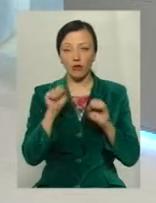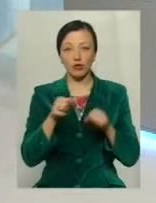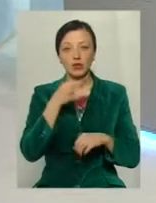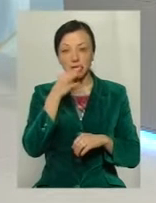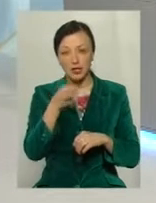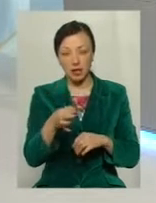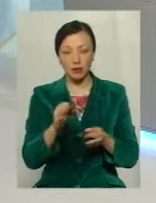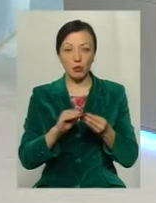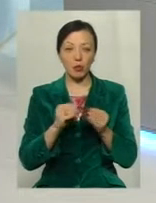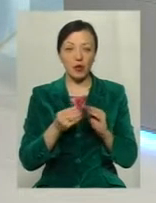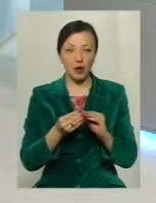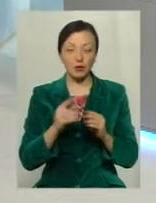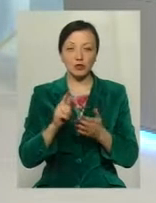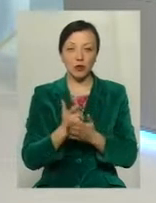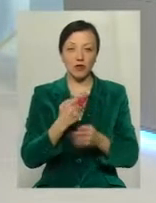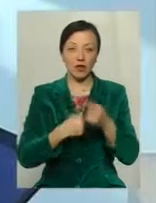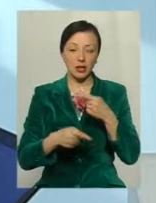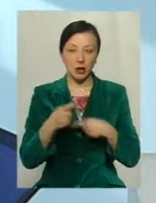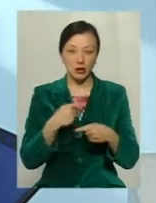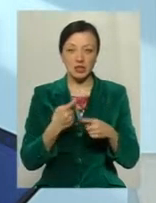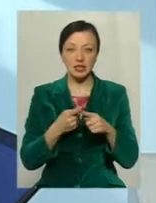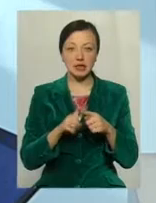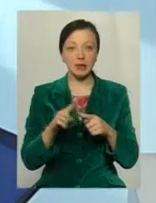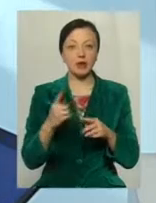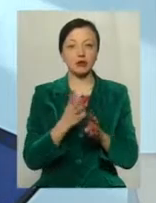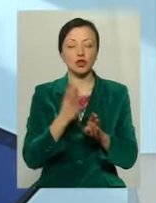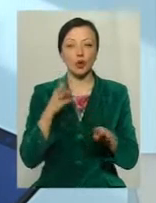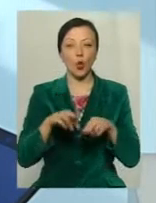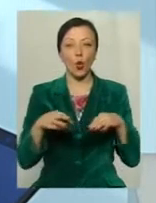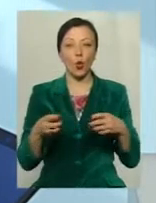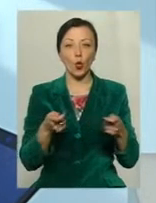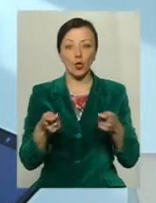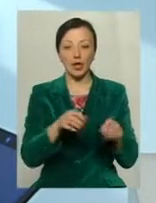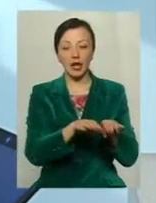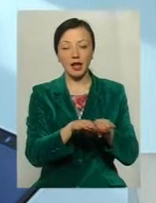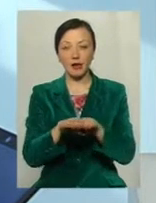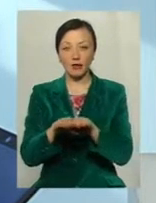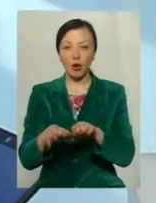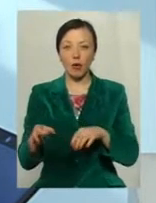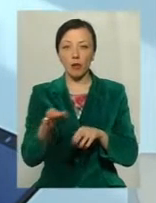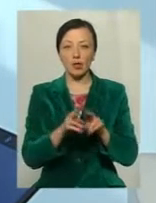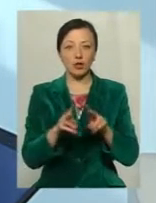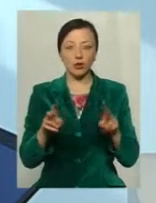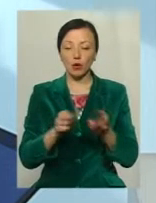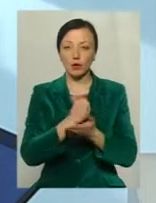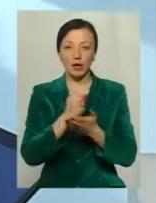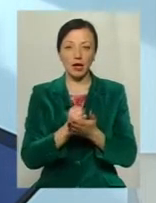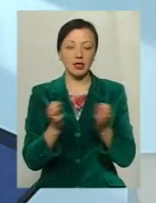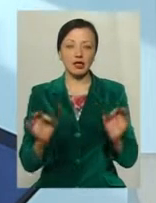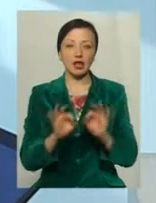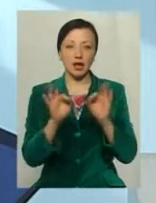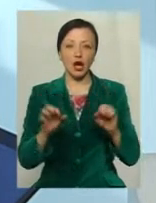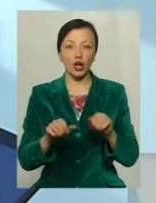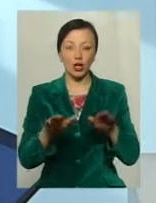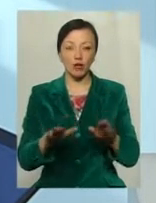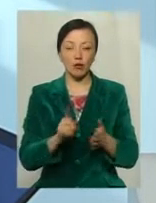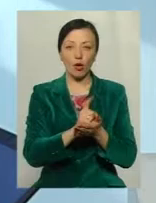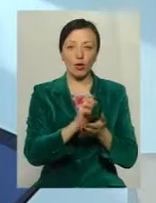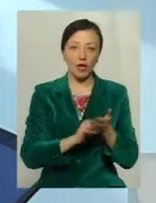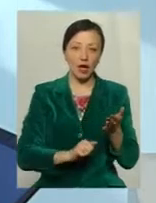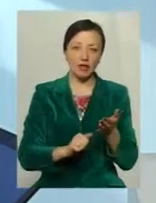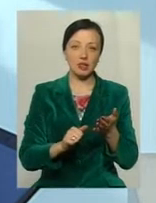де ми підкоректовуємо ті чи інші речі. Ми не приймаємо і не формуємо бюджет. Ми тільки коректуємо, це дуже